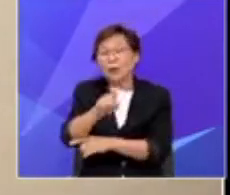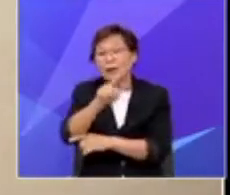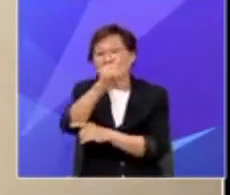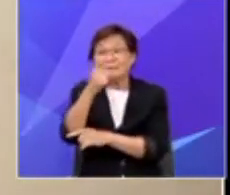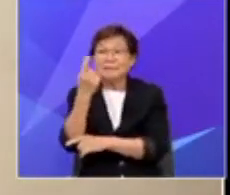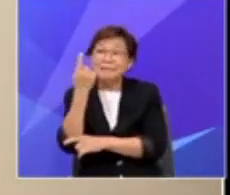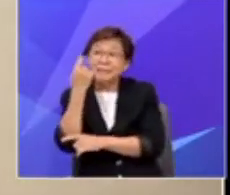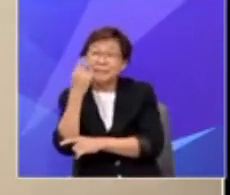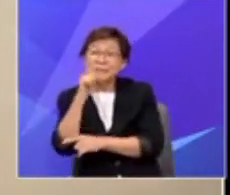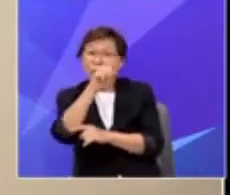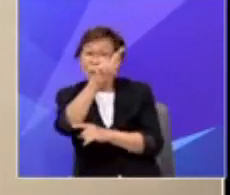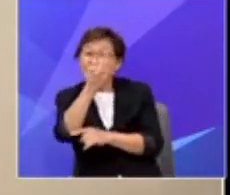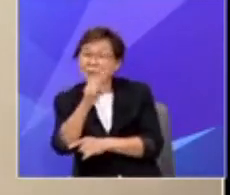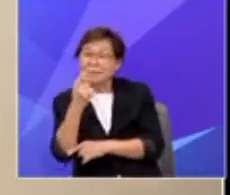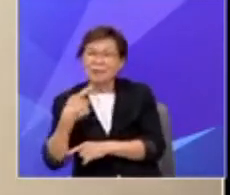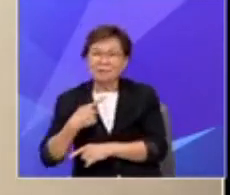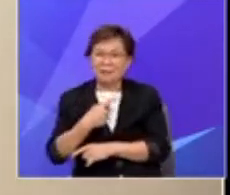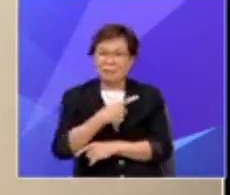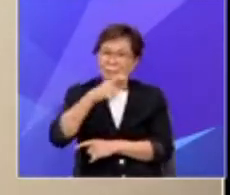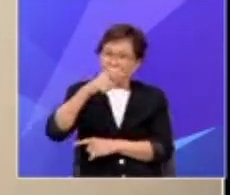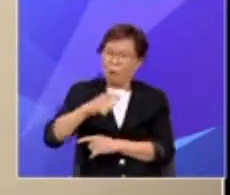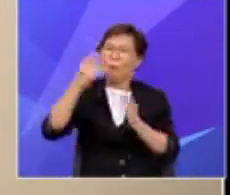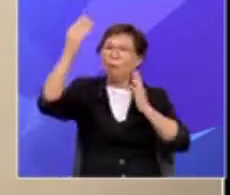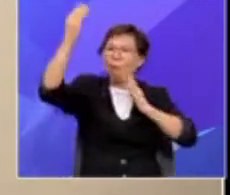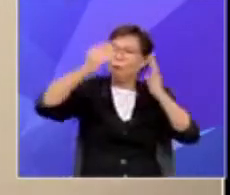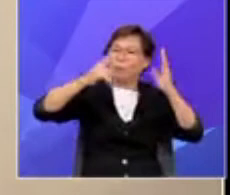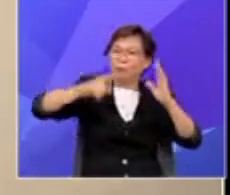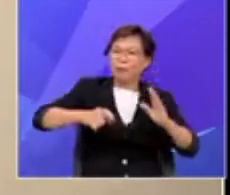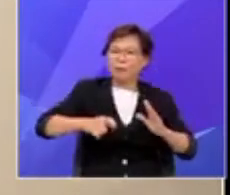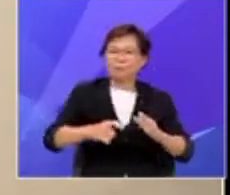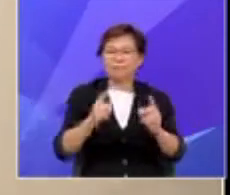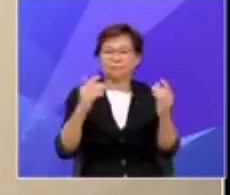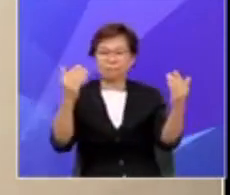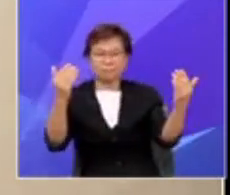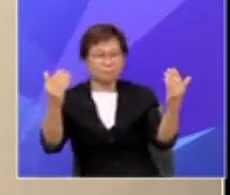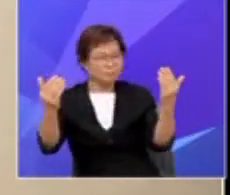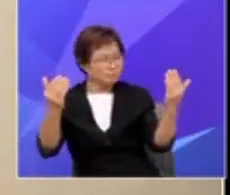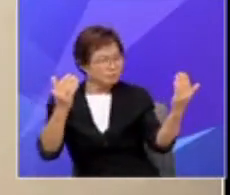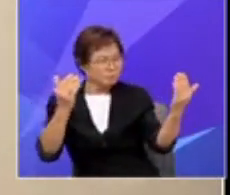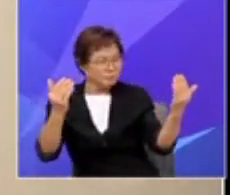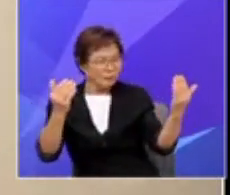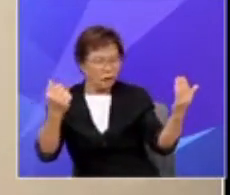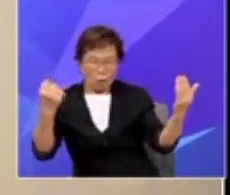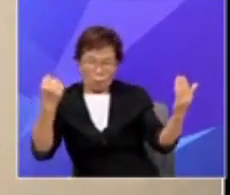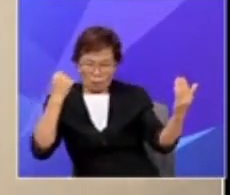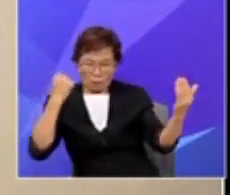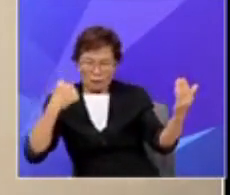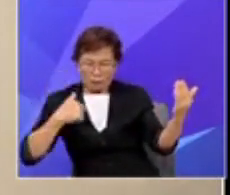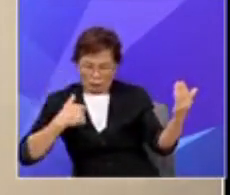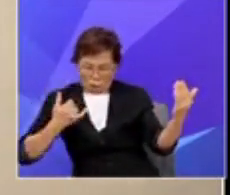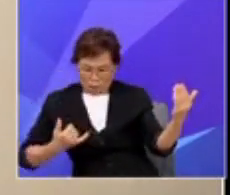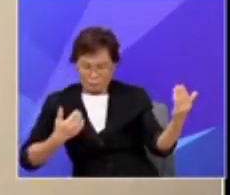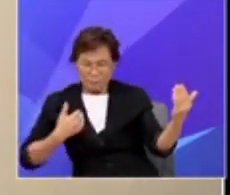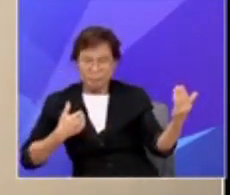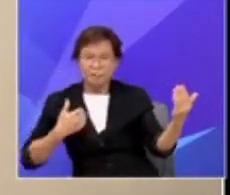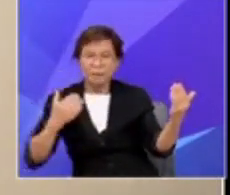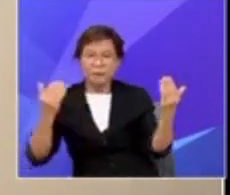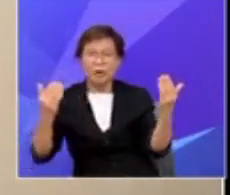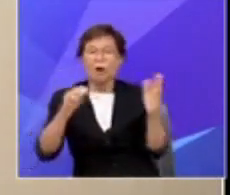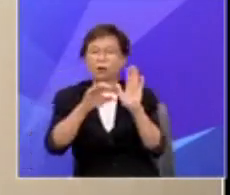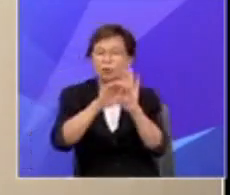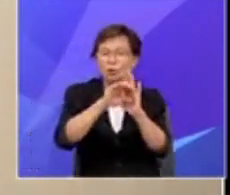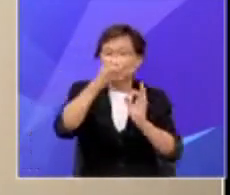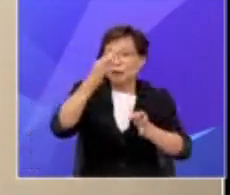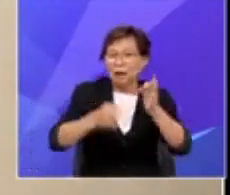diberi tadi itu kita perlu Amelia percuma bakpao ringan dari segi kekuatan gitu yang ada di